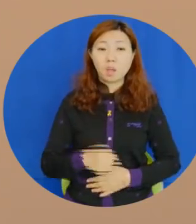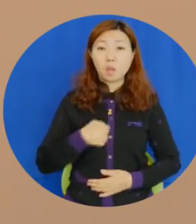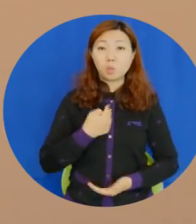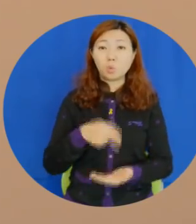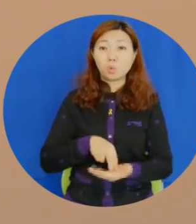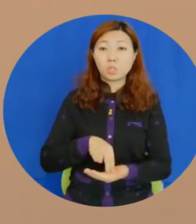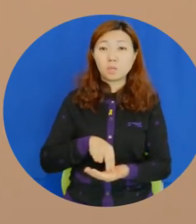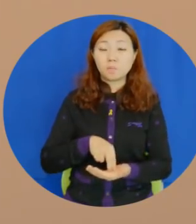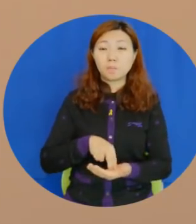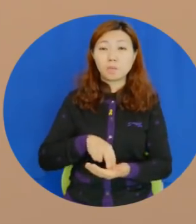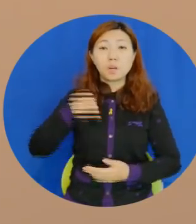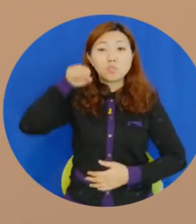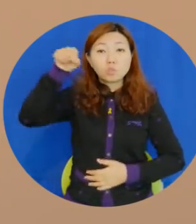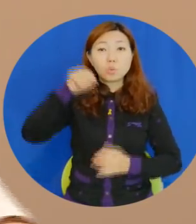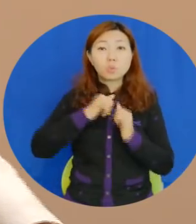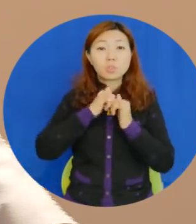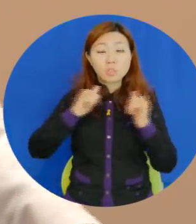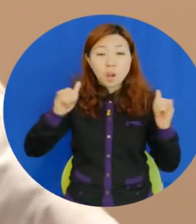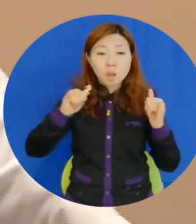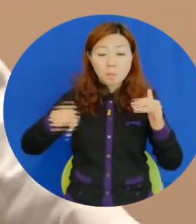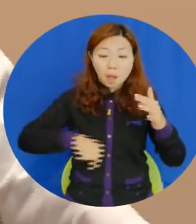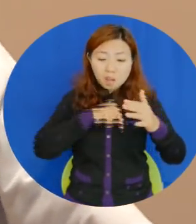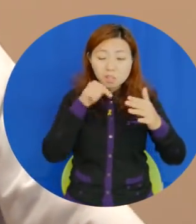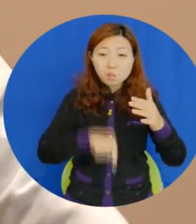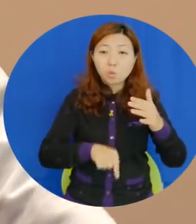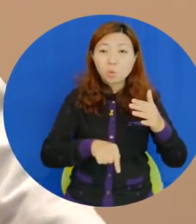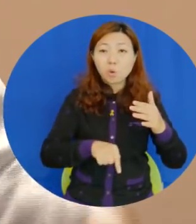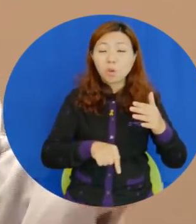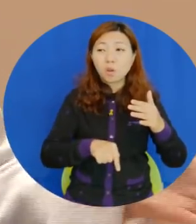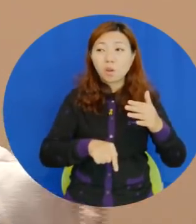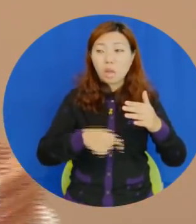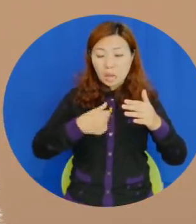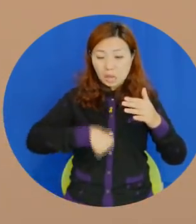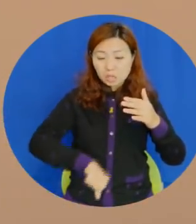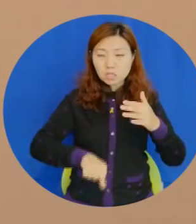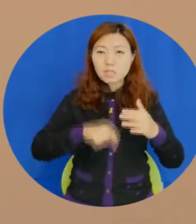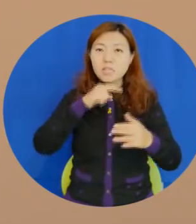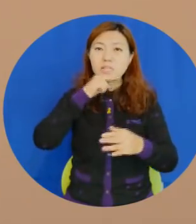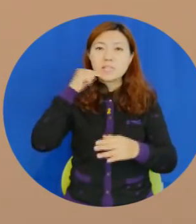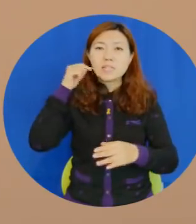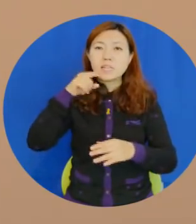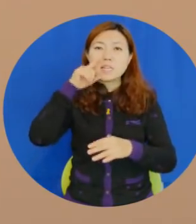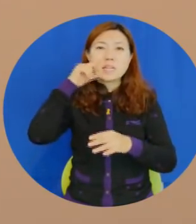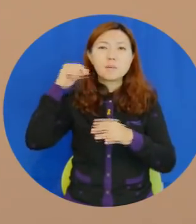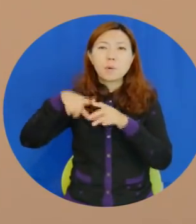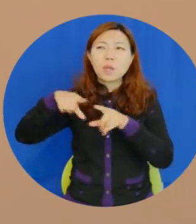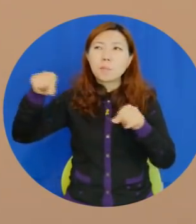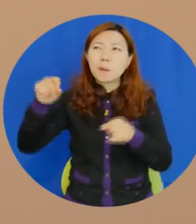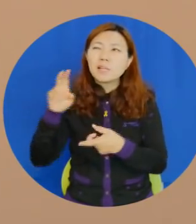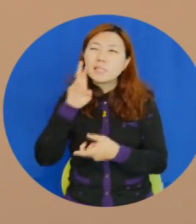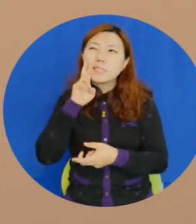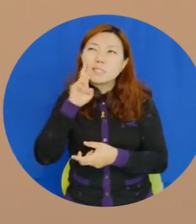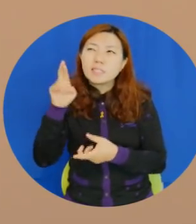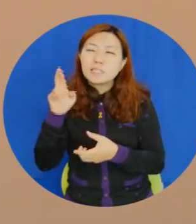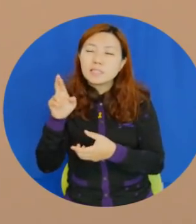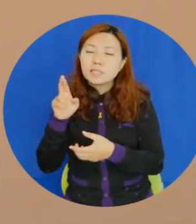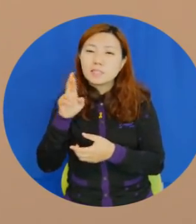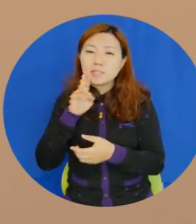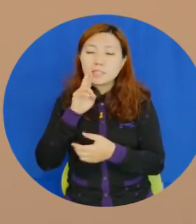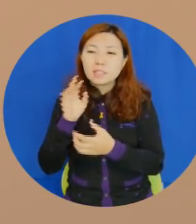있고 독립운동가 자식 중에도 아들은 어때요? 친일한 사람도